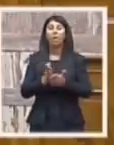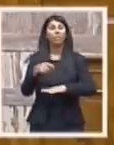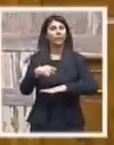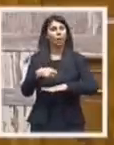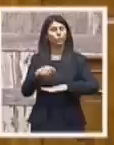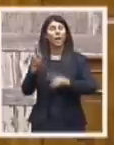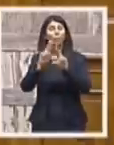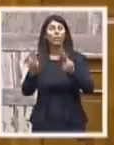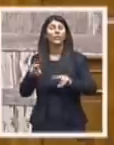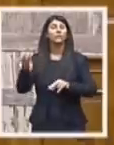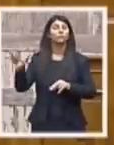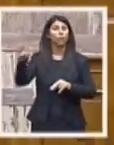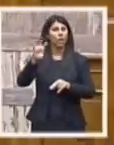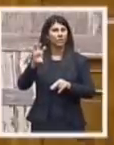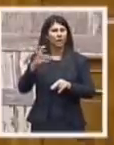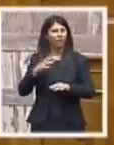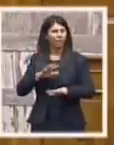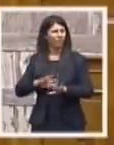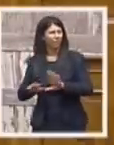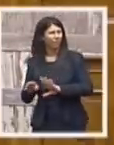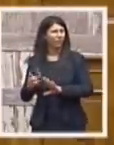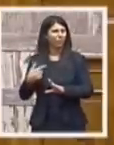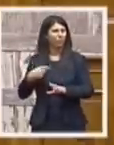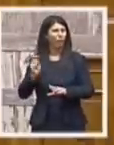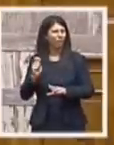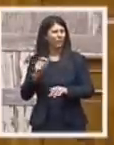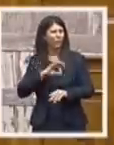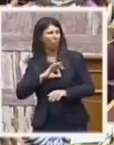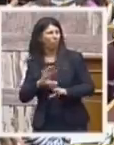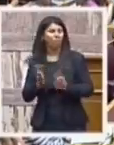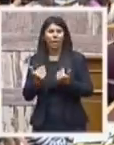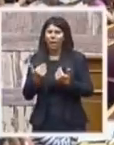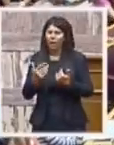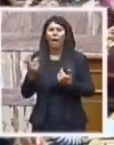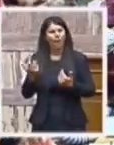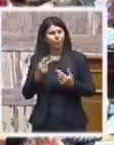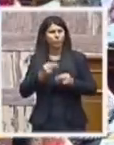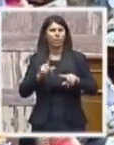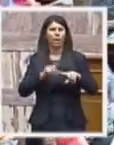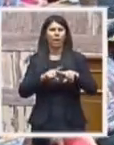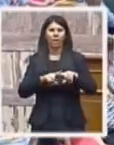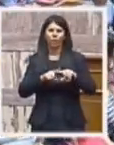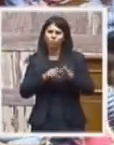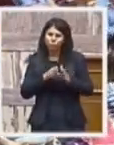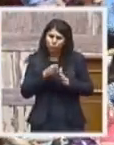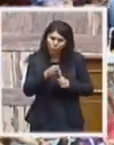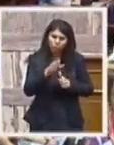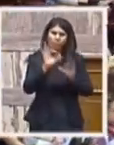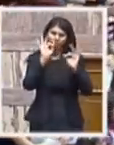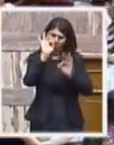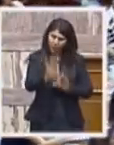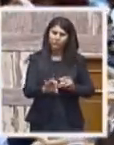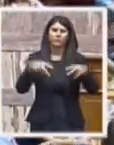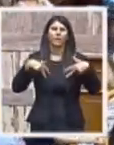φορείς, αδιάβλητους που δεν εξυπηρετούν πολιτικές σκοπιμότητες, οδηγώντας την Ελλάδα σε ένα πραγματικό κράτος δικαίου.